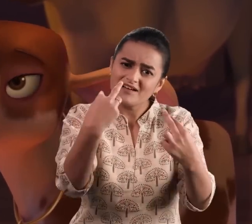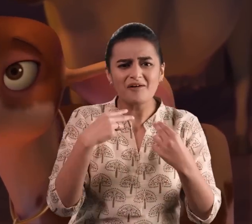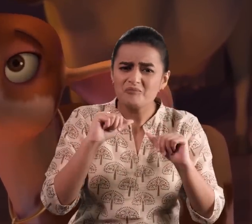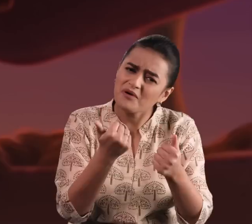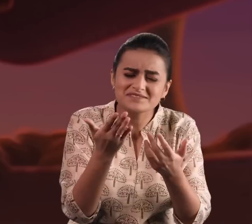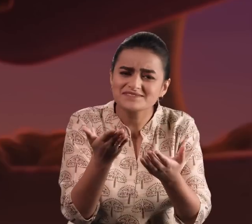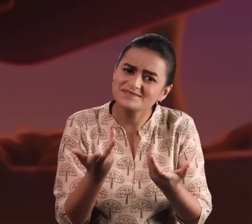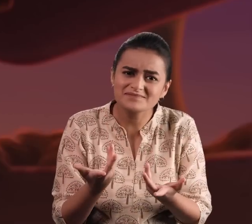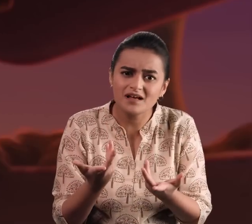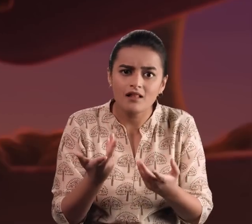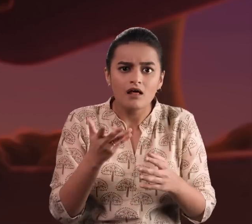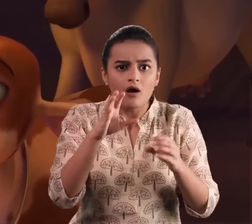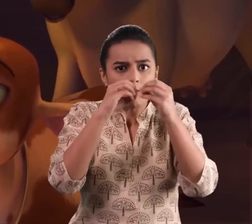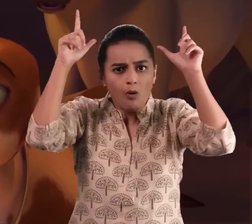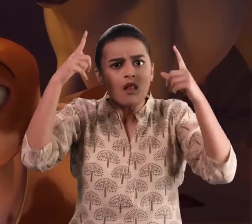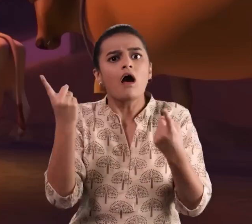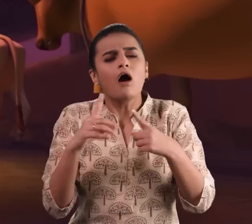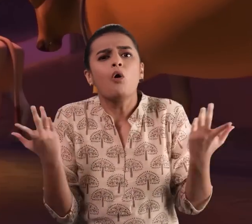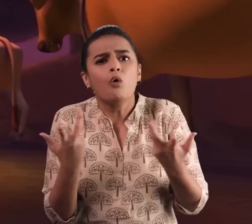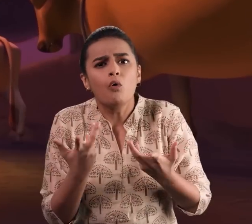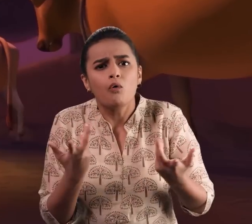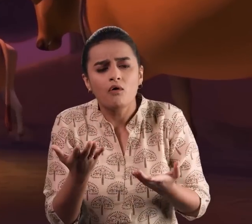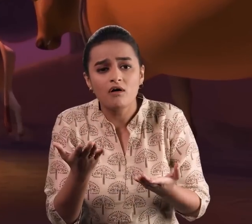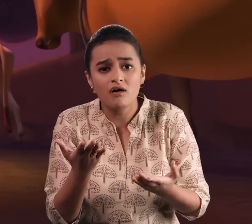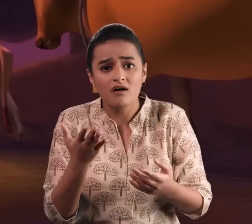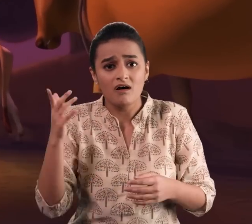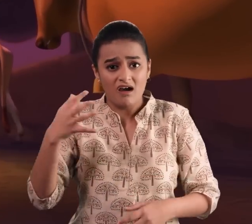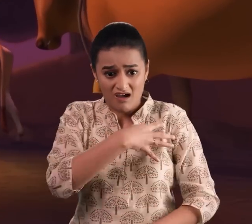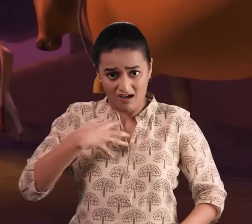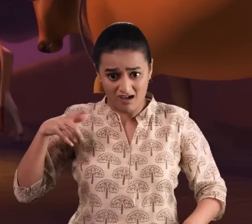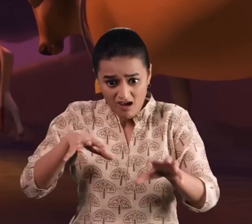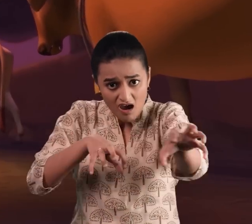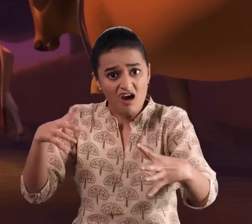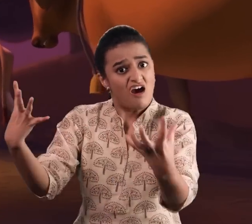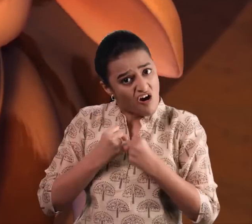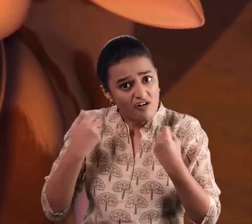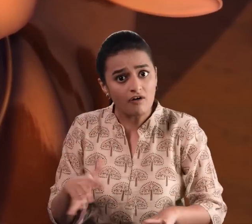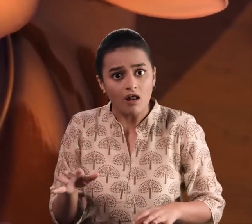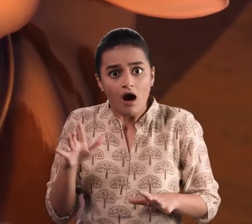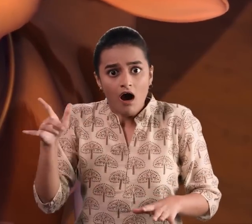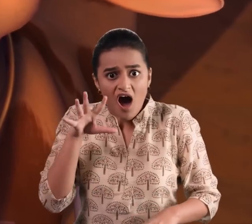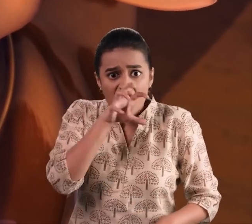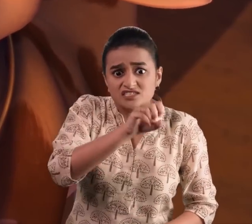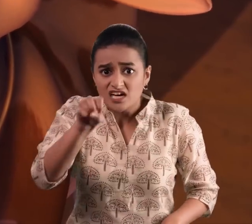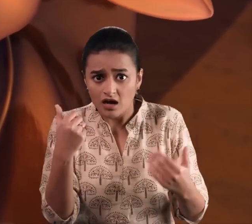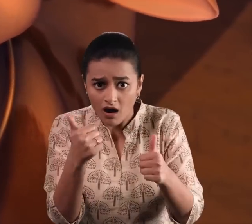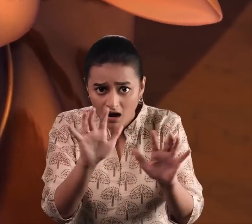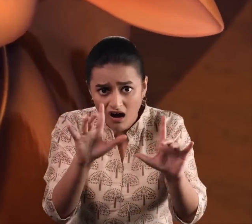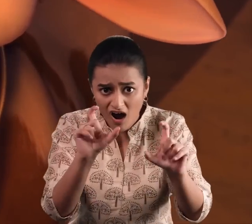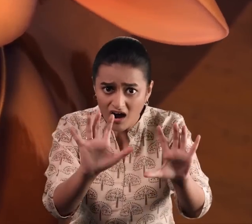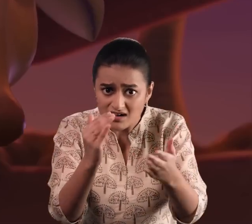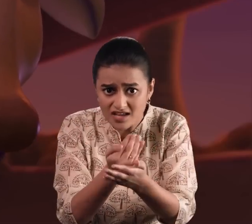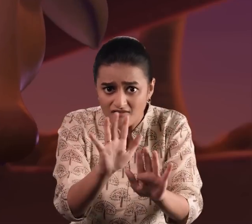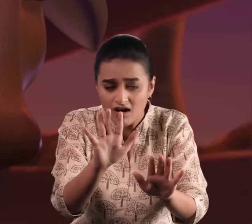भर देख सकती हो ना। हुआ क्या है बहुला? मुझे बाघ ने पकड़ लिया था। उसने तुम्हें चोट तो